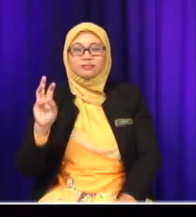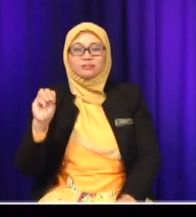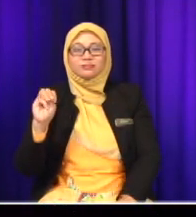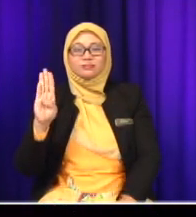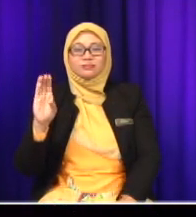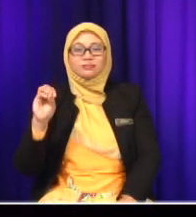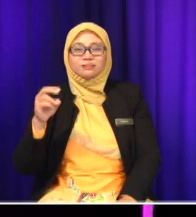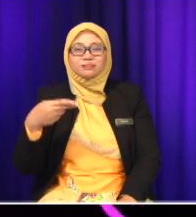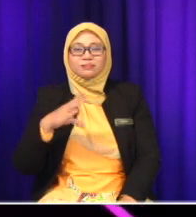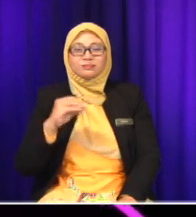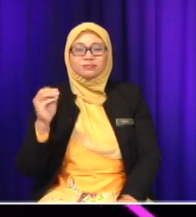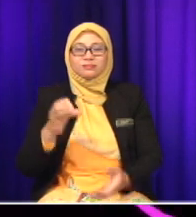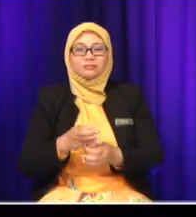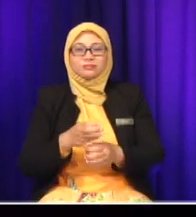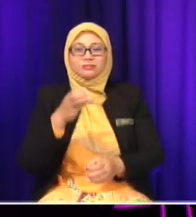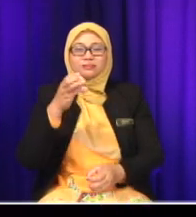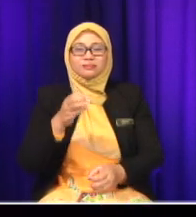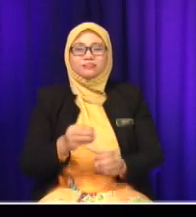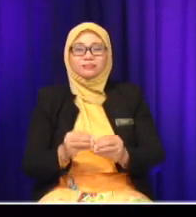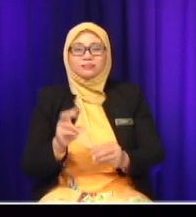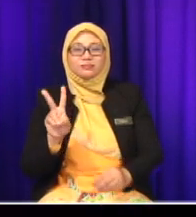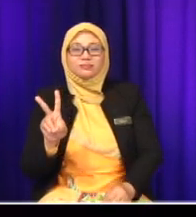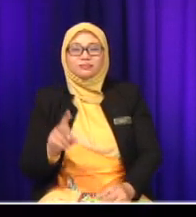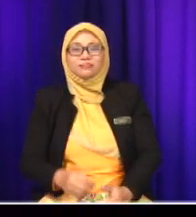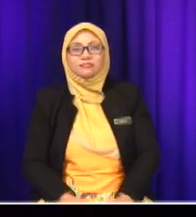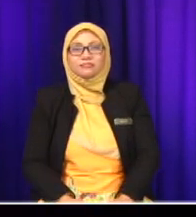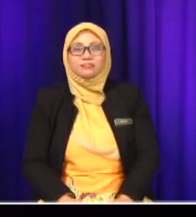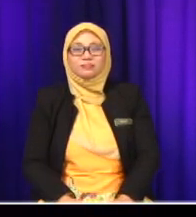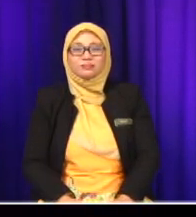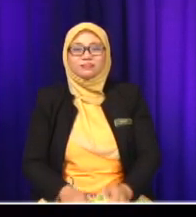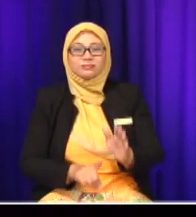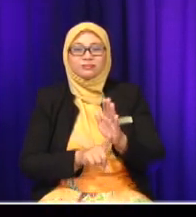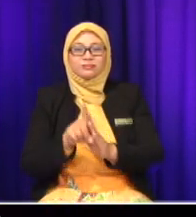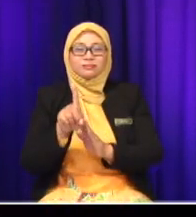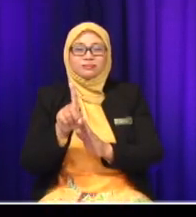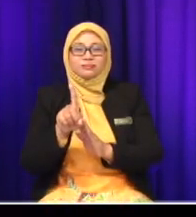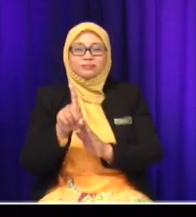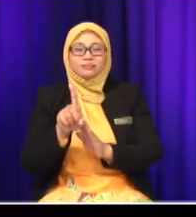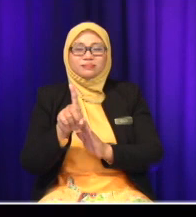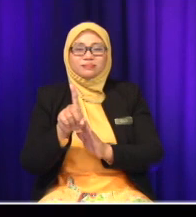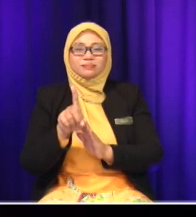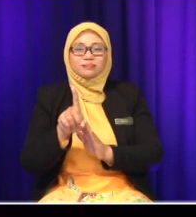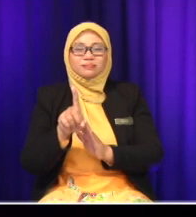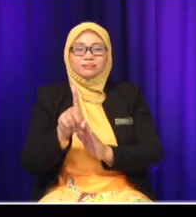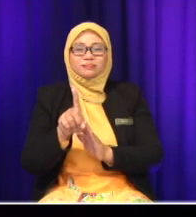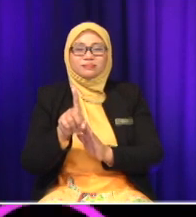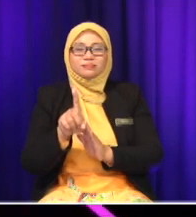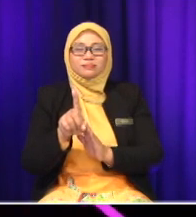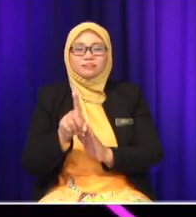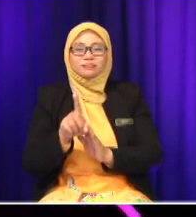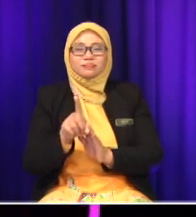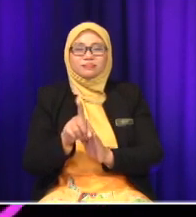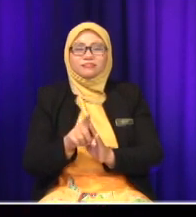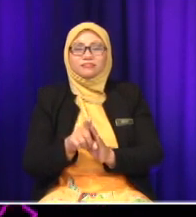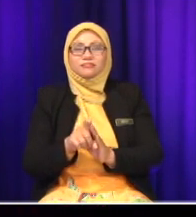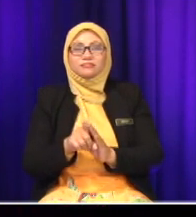sesaran Enjin yang kedua sfizi meninggikan nisbah mfatan Enjin Oke Yang kedua kita meninggikan nisbah